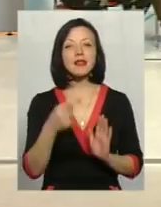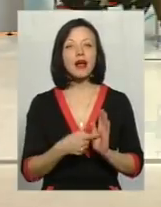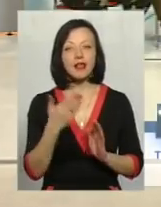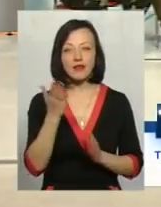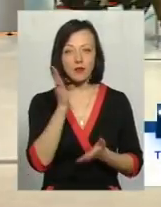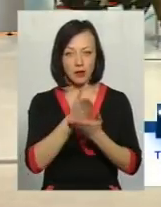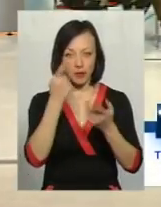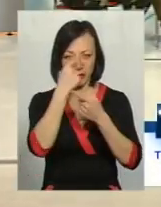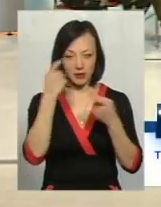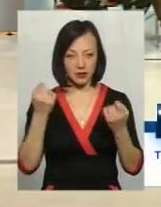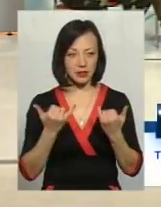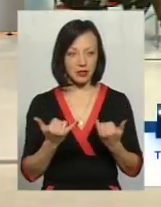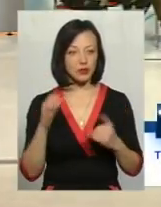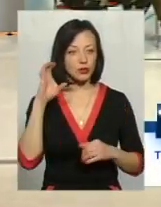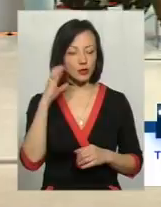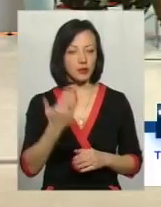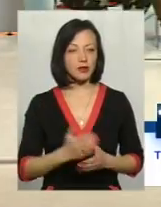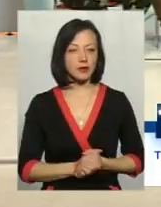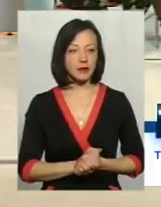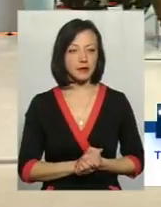у прямому ефірі наразі, ми вас чуємо.